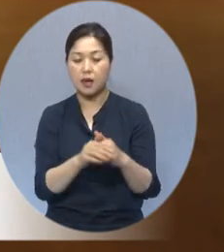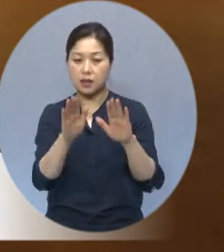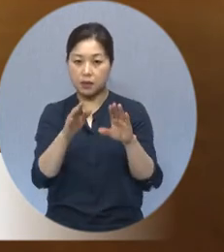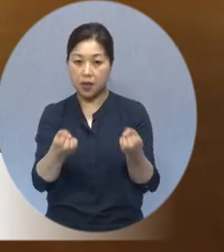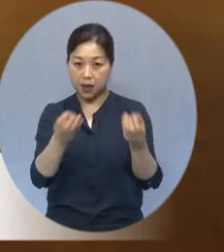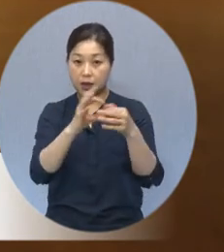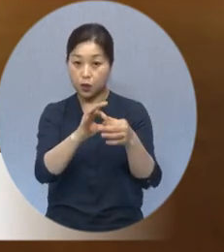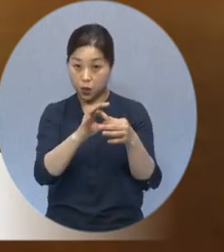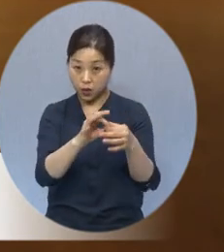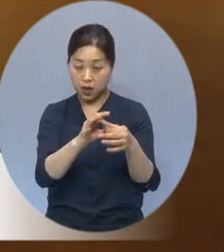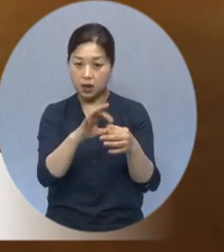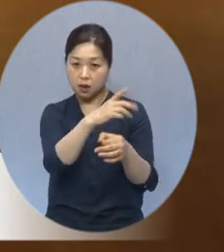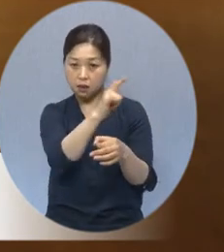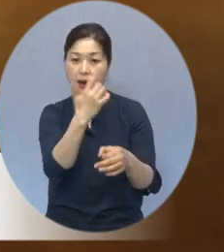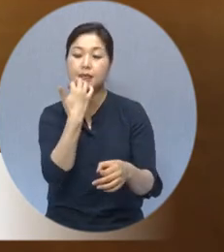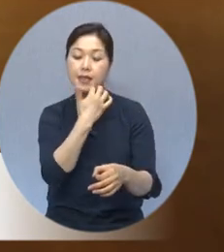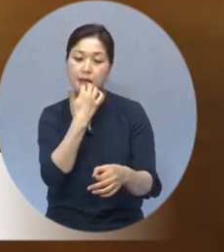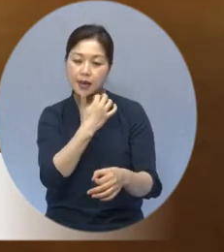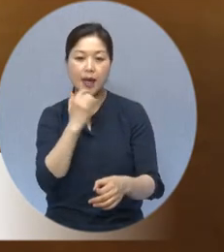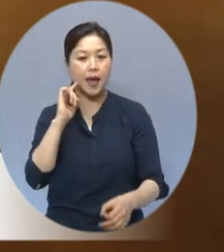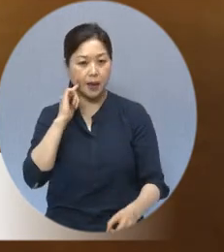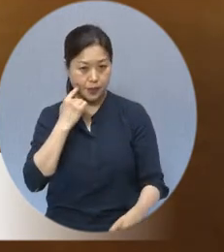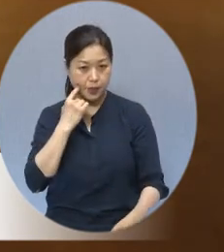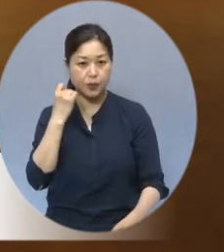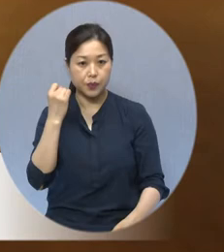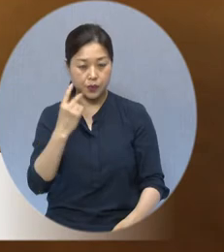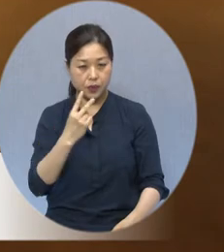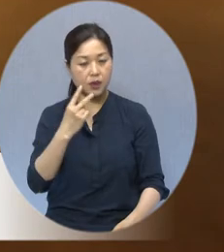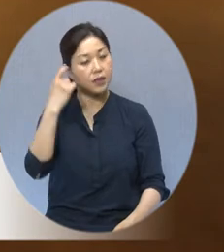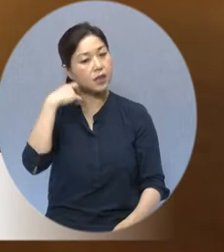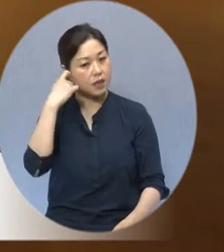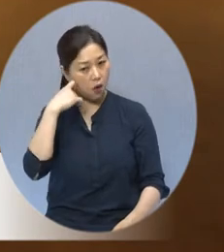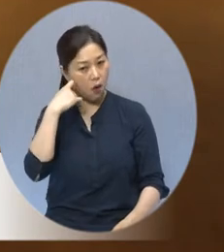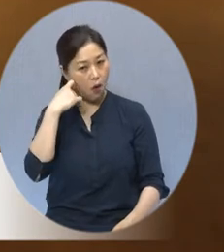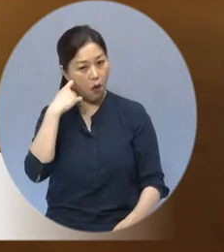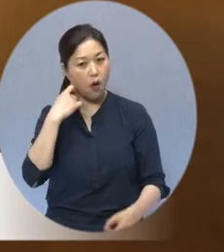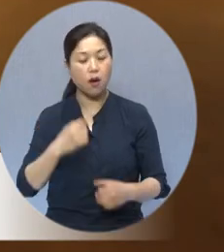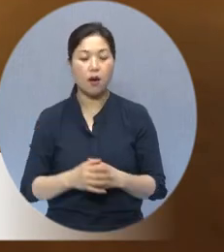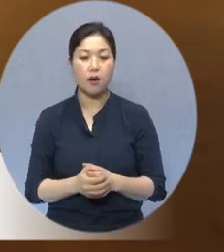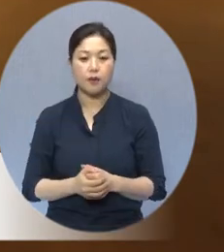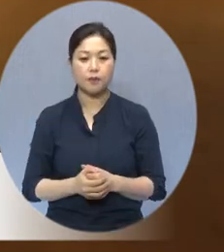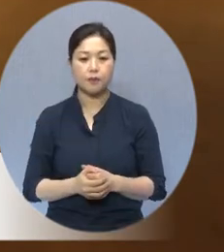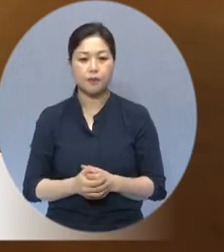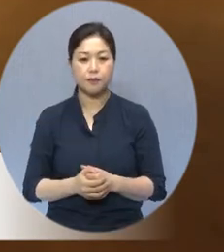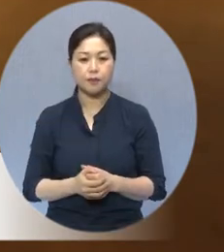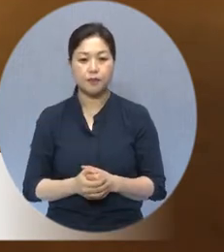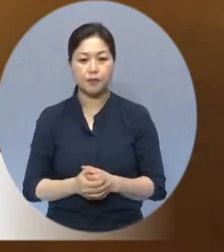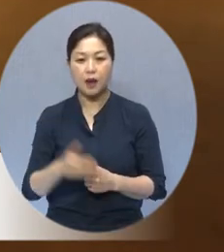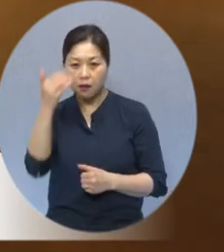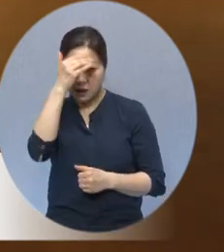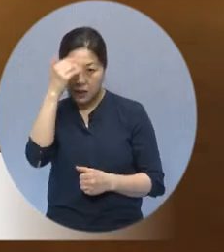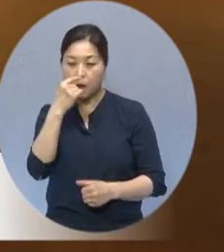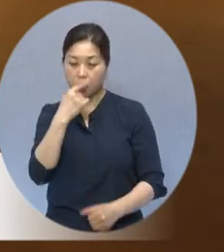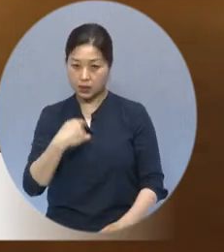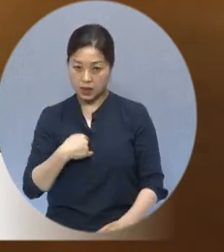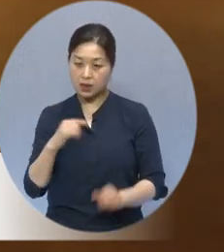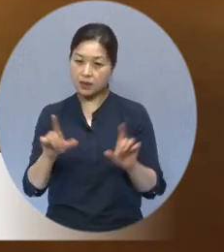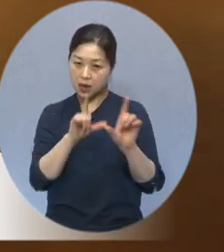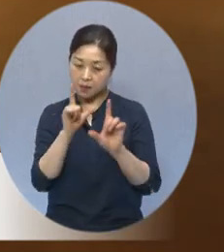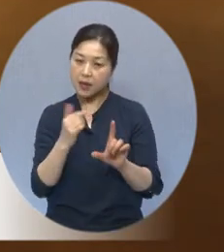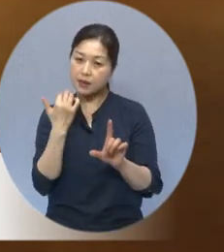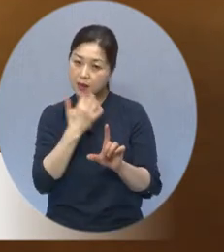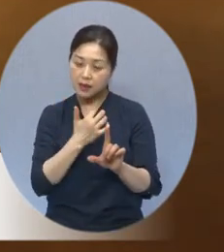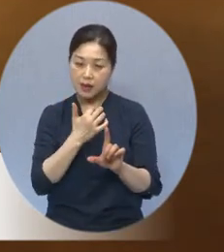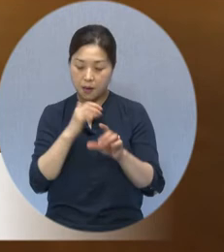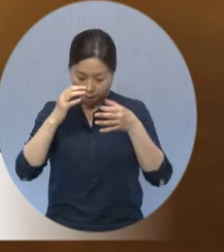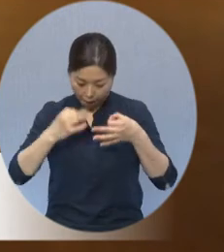통해서 다양한 어떤 세계 조화, 아름다움을 느껴보시고 그리고 관람객 자신만의 어떤 삶의